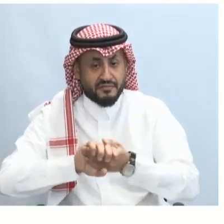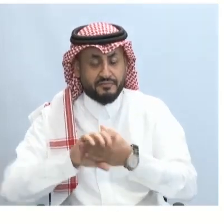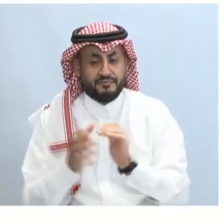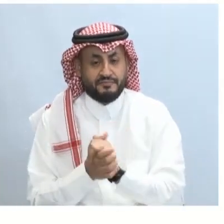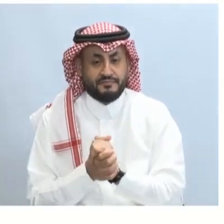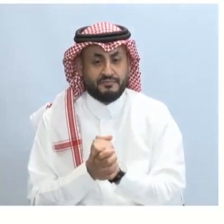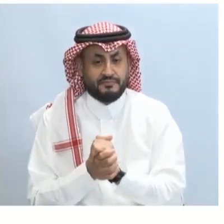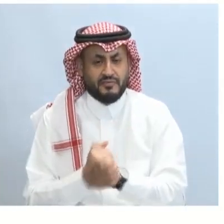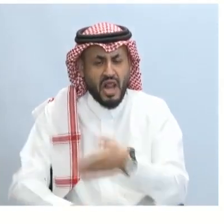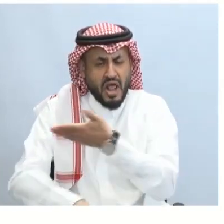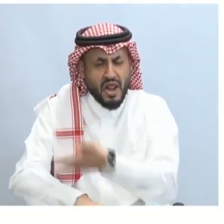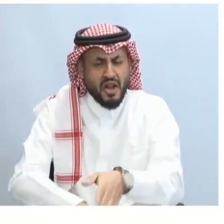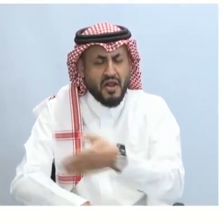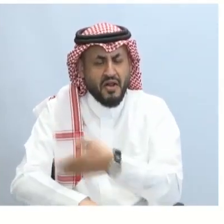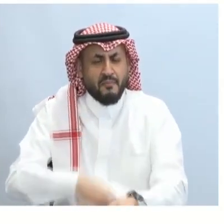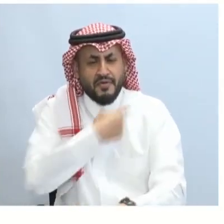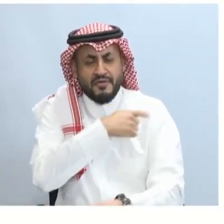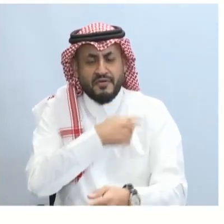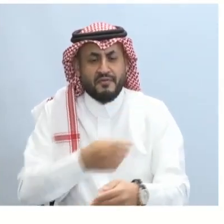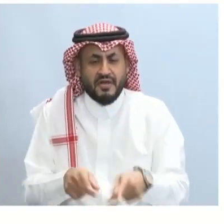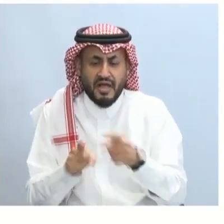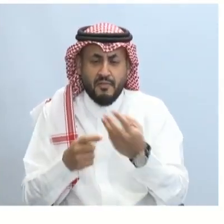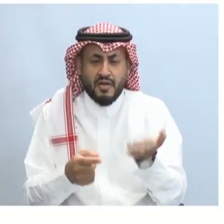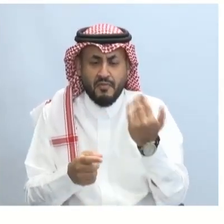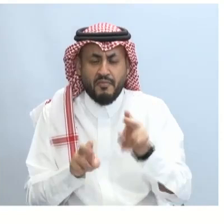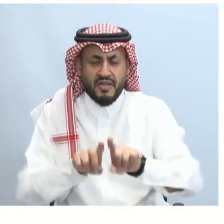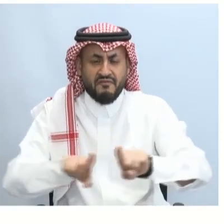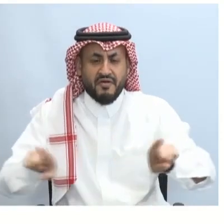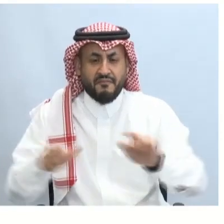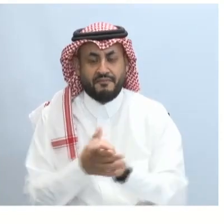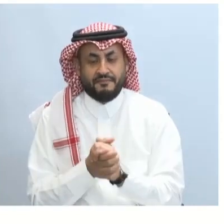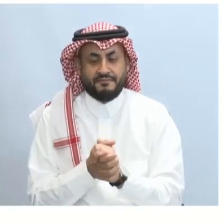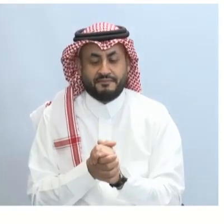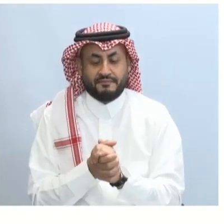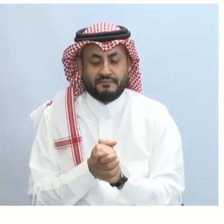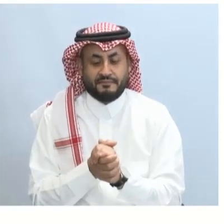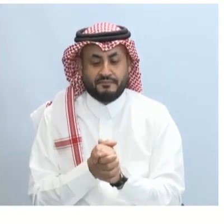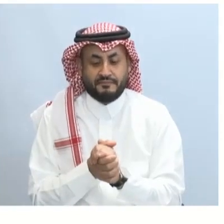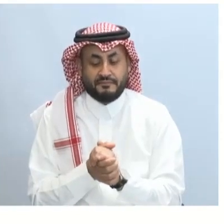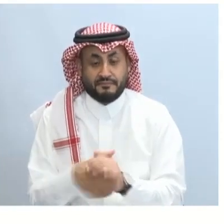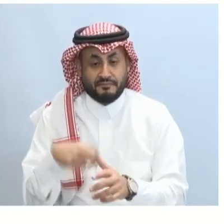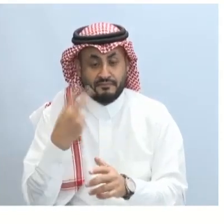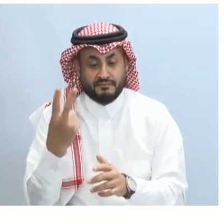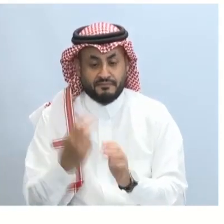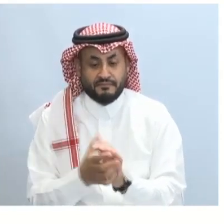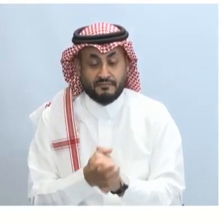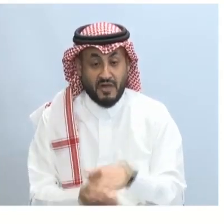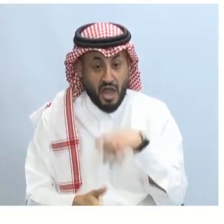الا غفر لهما قبل ان يتفرقا اخرجه ابو داود ثانيا